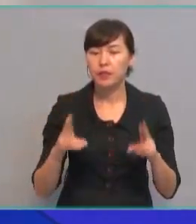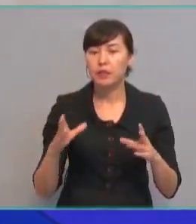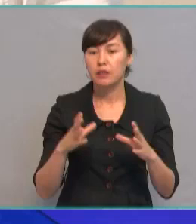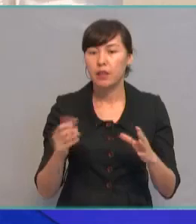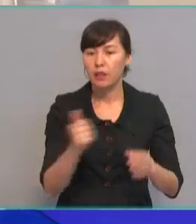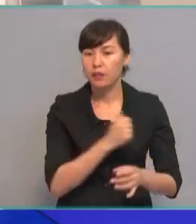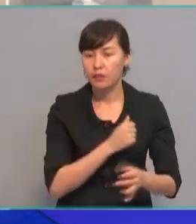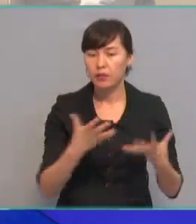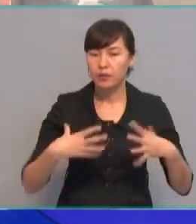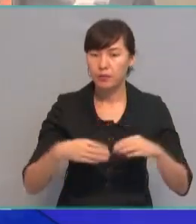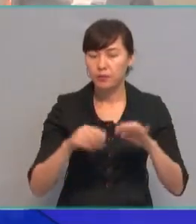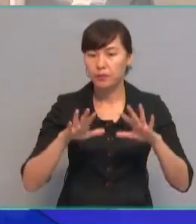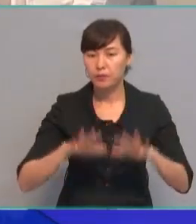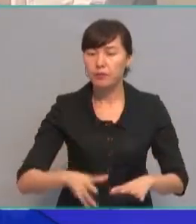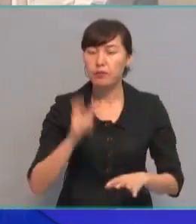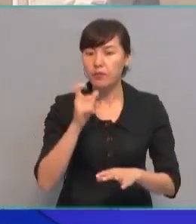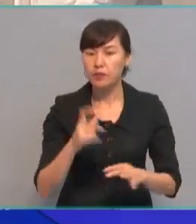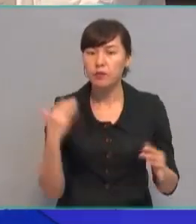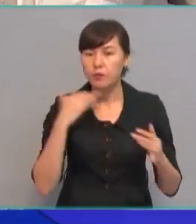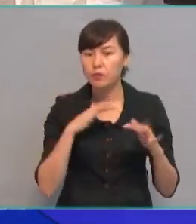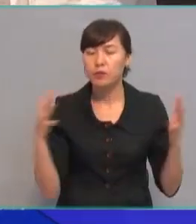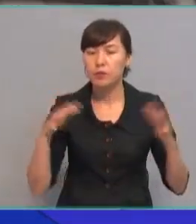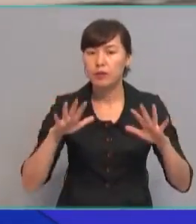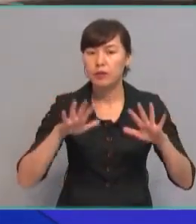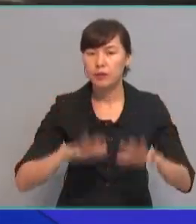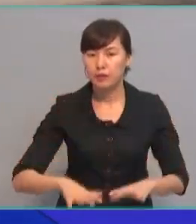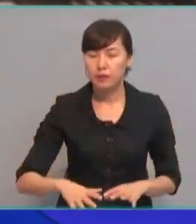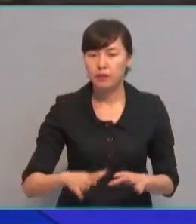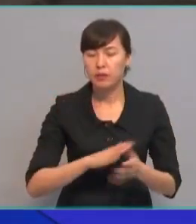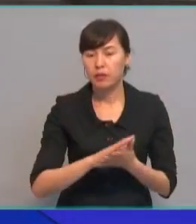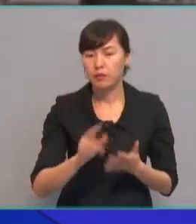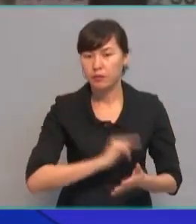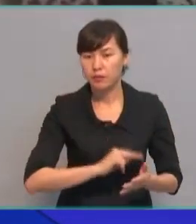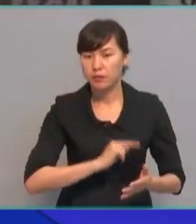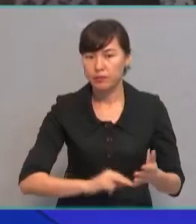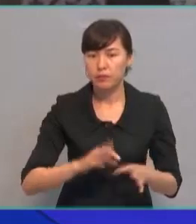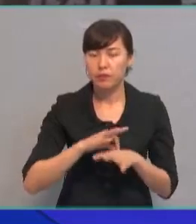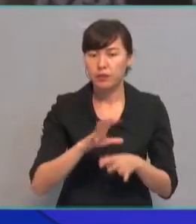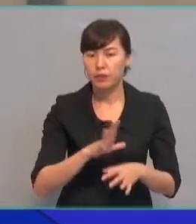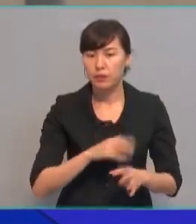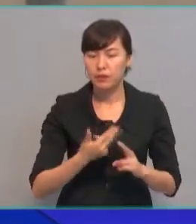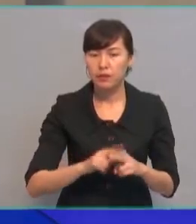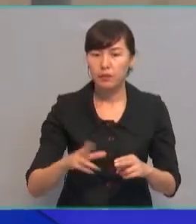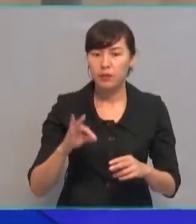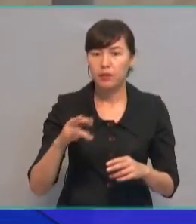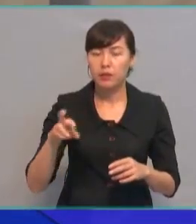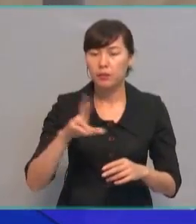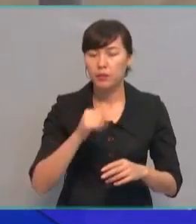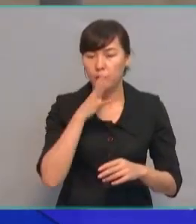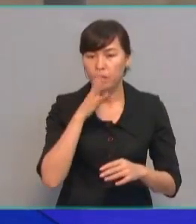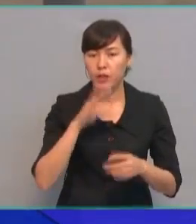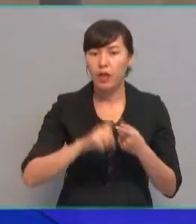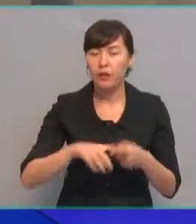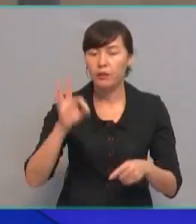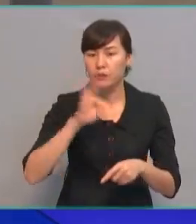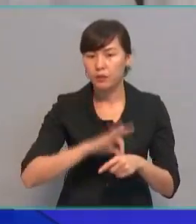жасақтың сарбаздары қоғамдық орындар мен халық көп шоғырланған аймақтарда залалсыздандыру жұмыстарын жүргізіп жүр. Бұл пандемия кезеңінде